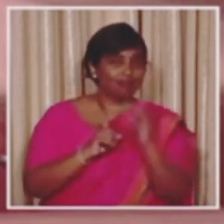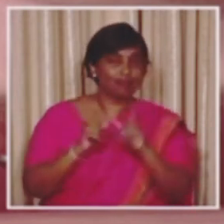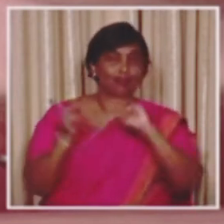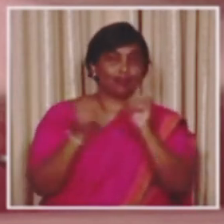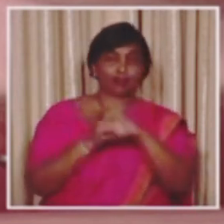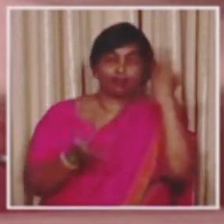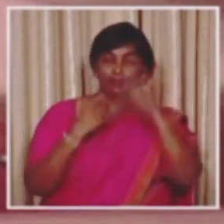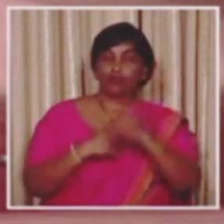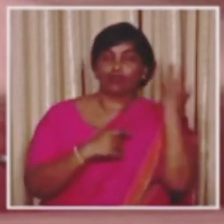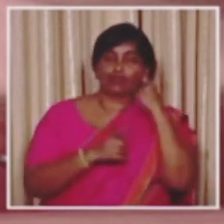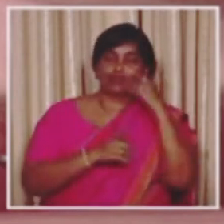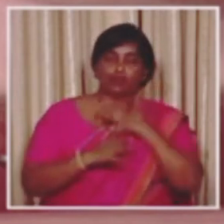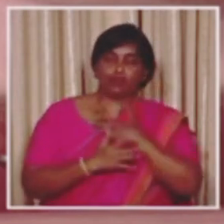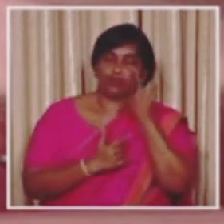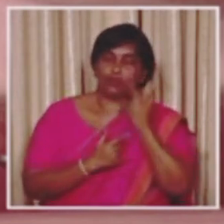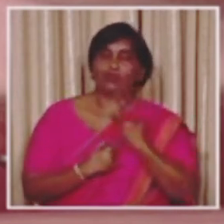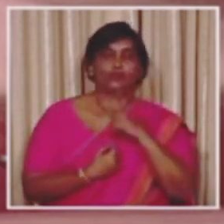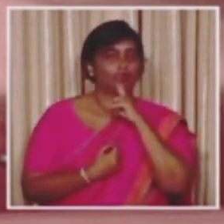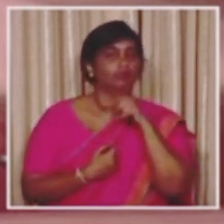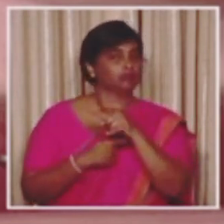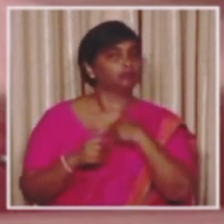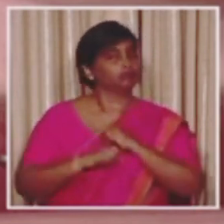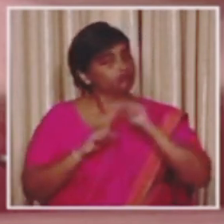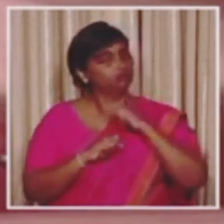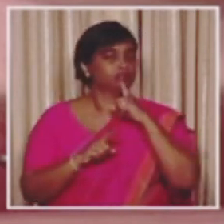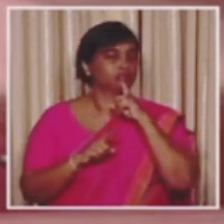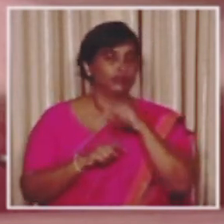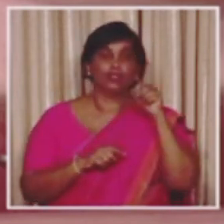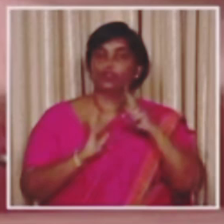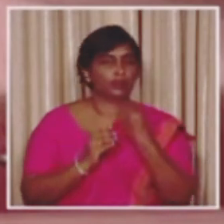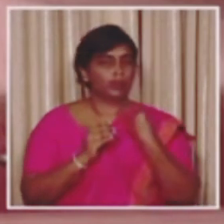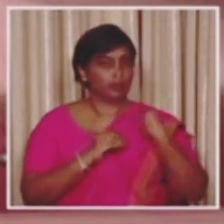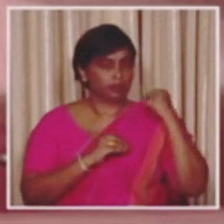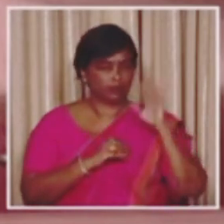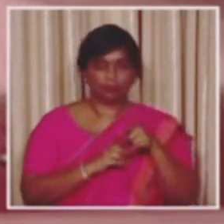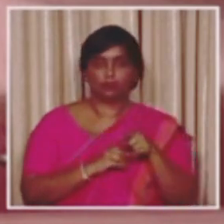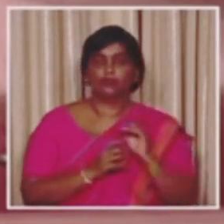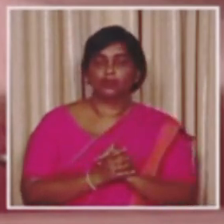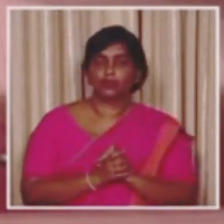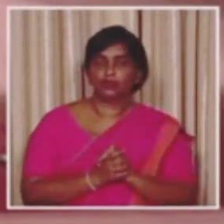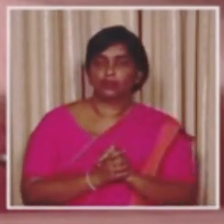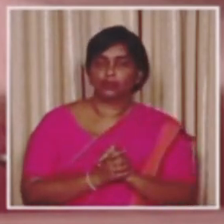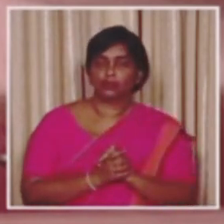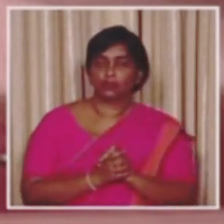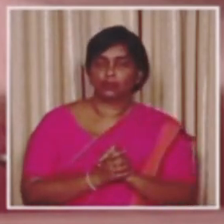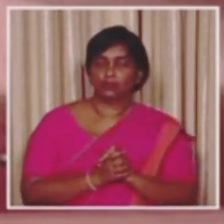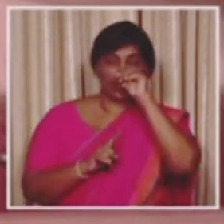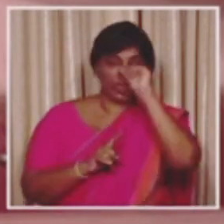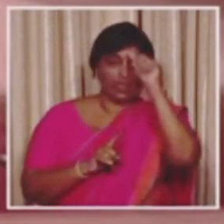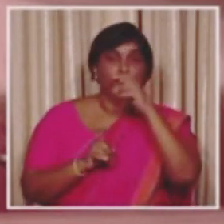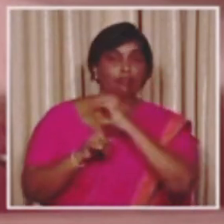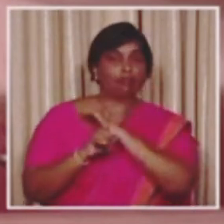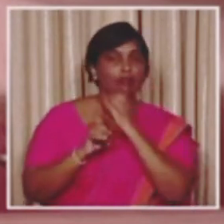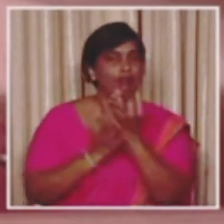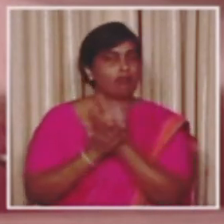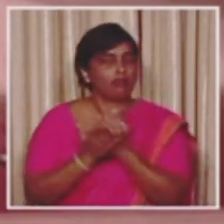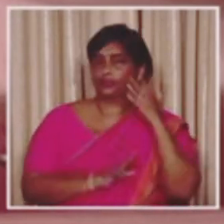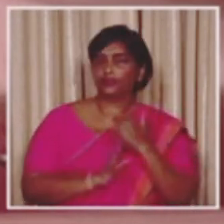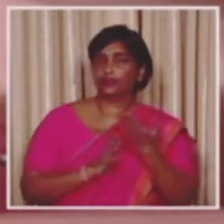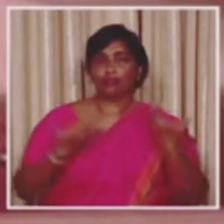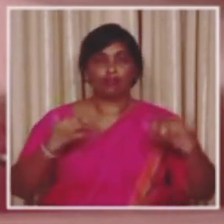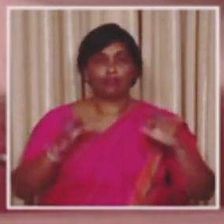கொடுத்துக் கொண்டிருக்கின்றார்கள், போராட்டம் நடத்துகின்றார்கள், ஐநாவுக்கு கடிதம் எழுதி கொண்டிருக்கின்றோம். அக்கரைப்பட்டிலே இருந்து ஒரு மௌலவி அவர்கள் பரதநாட்டிய